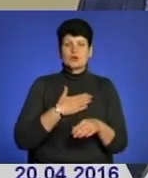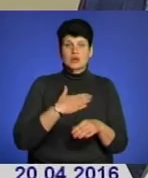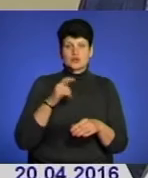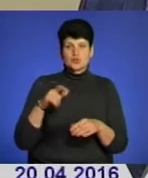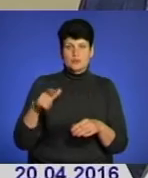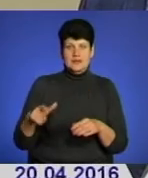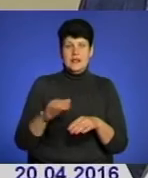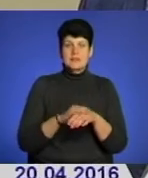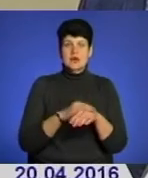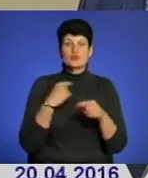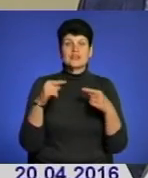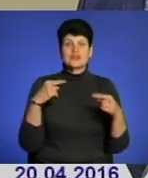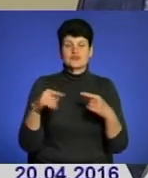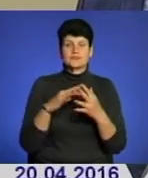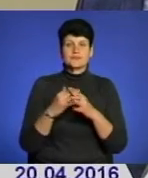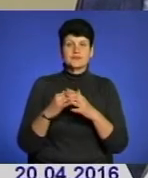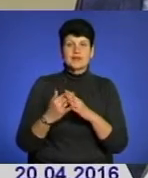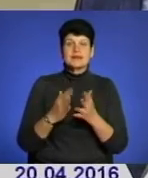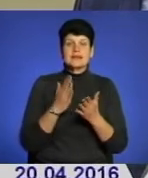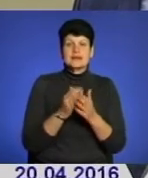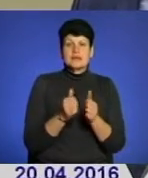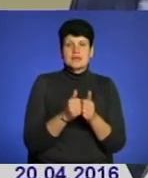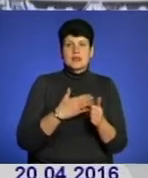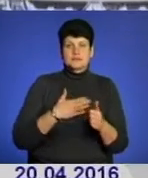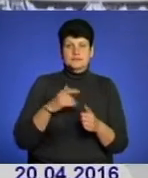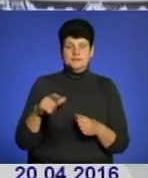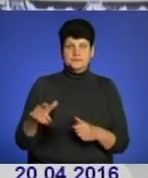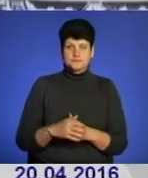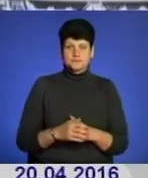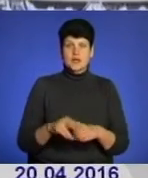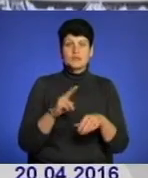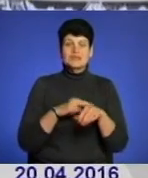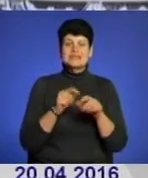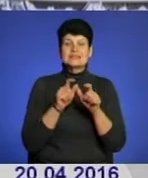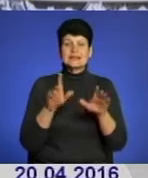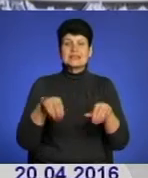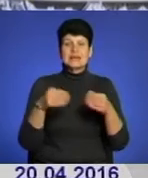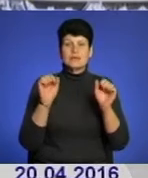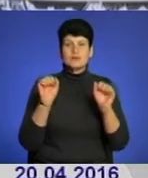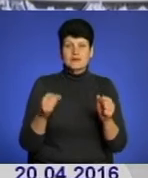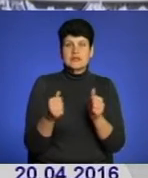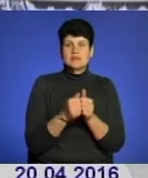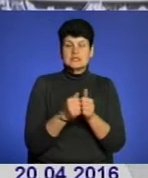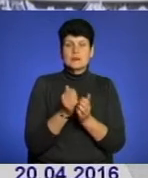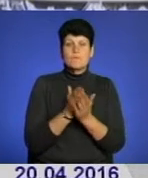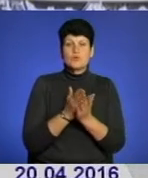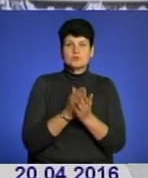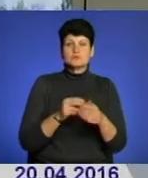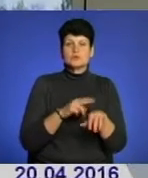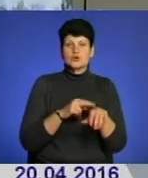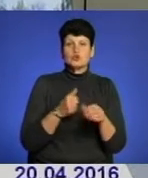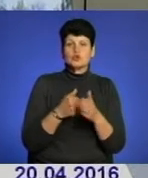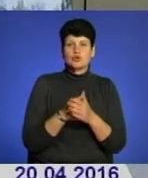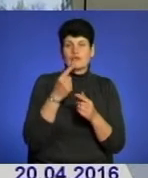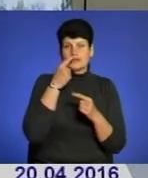й на благо інших населених пунктів, які знаходяться біля нашої громади. Поліцейська станція дає можливість наблизити послуги правоохоронців до